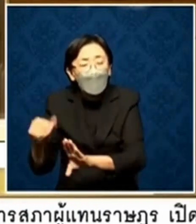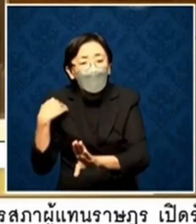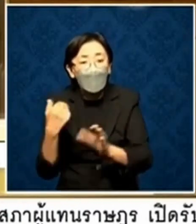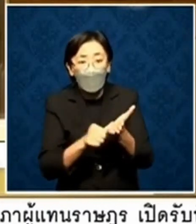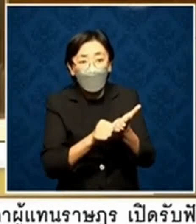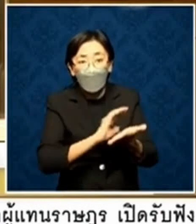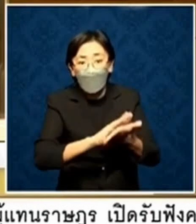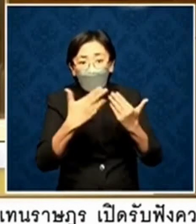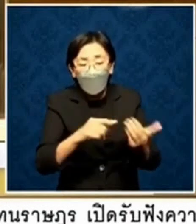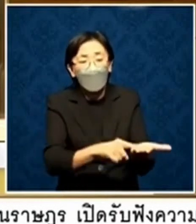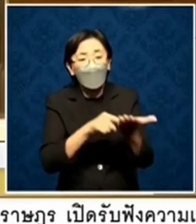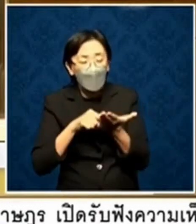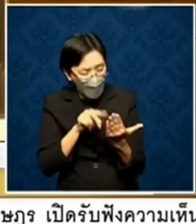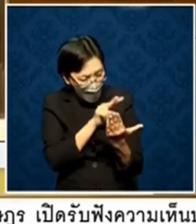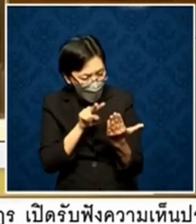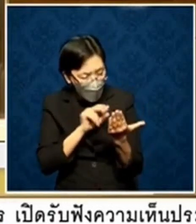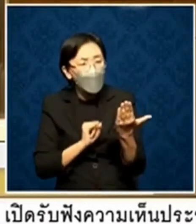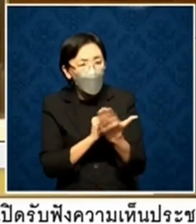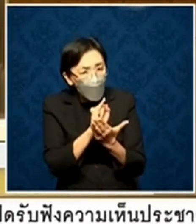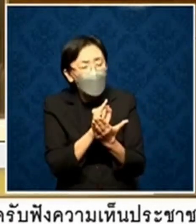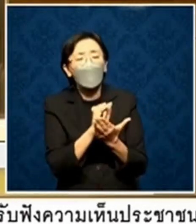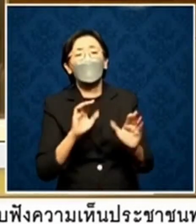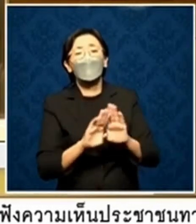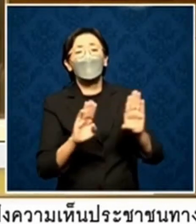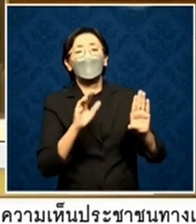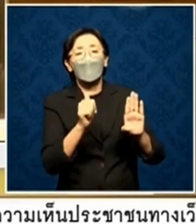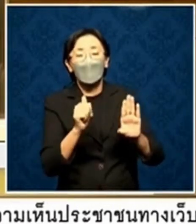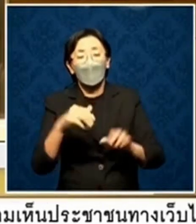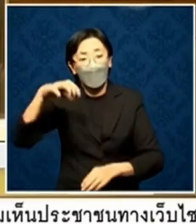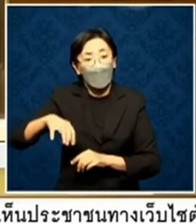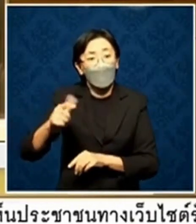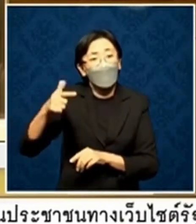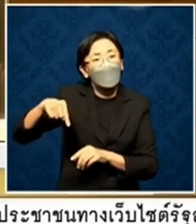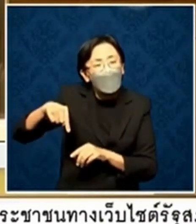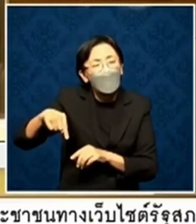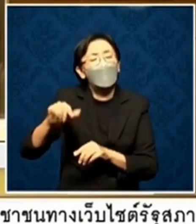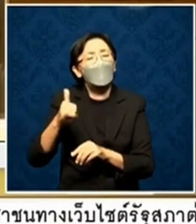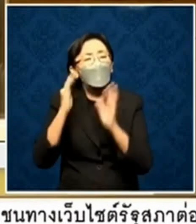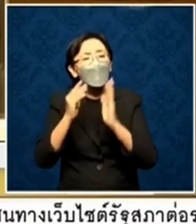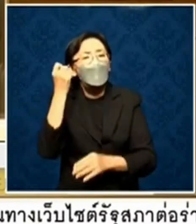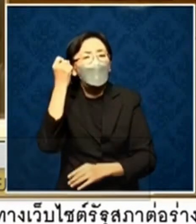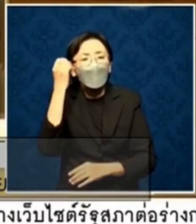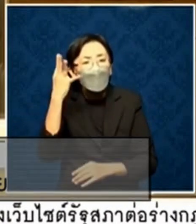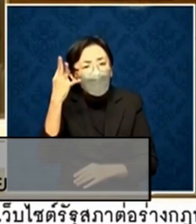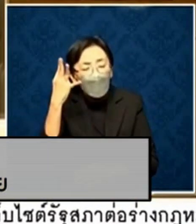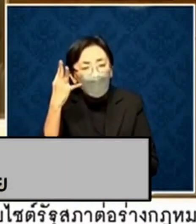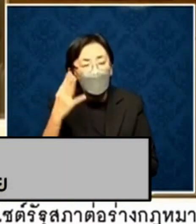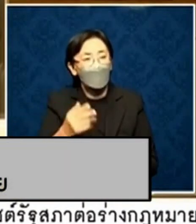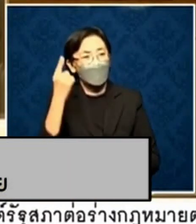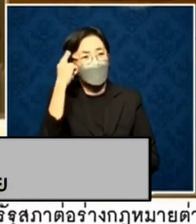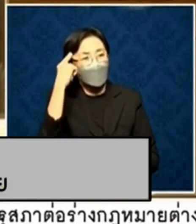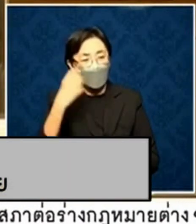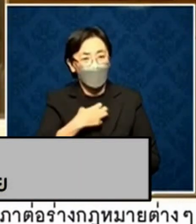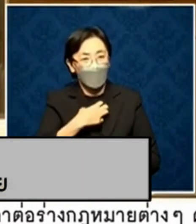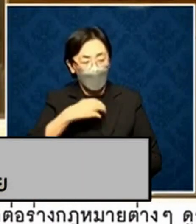ก้ไขแล้วเขาขออนุญาตมันก็เปิดใหม่ได้ทุกตัวแหละนะแต่เฉพาะในเรื่องของเหมืองแร่ตรงนี้อาจจะมีความไม่เข้าใจที่เขามองประเด็นแรกว่าเราต้อง